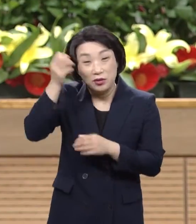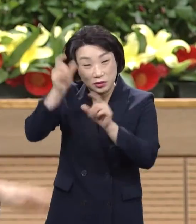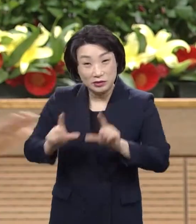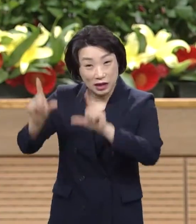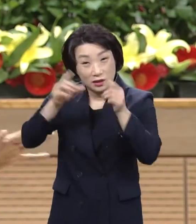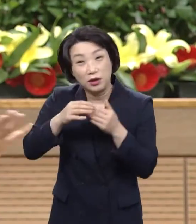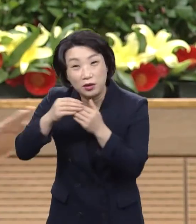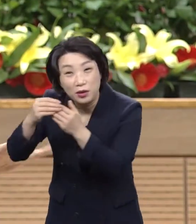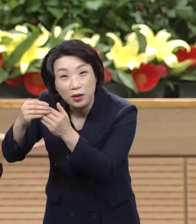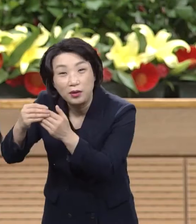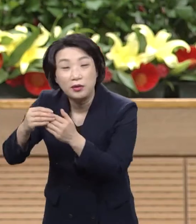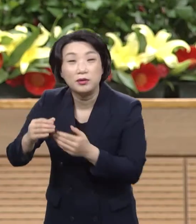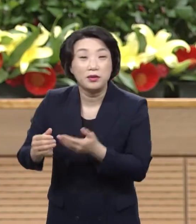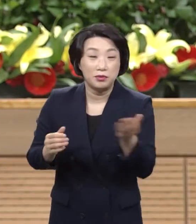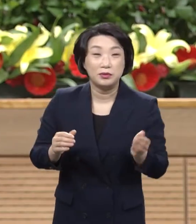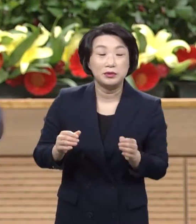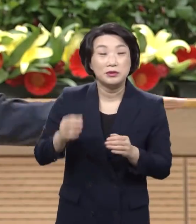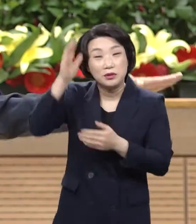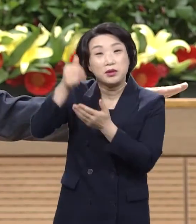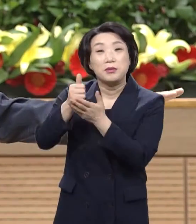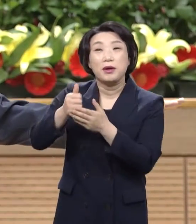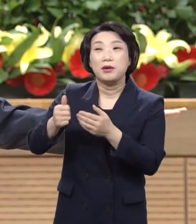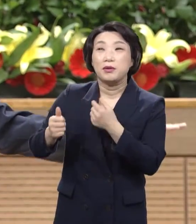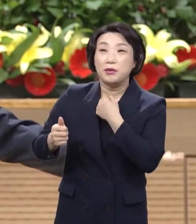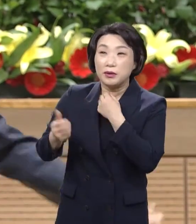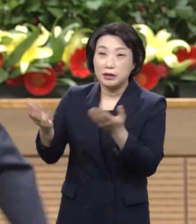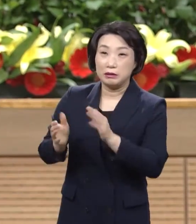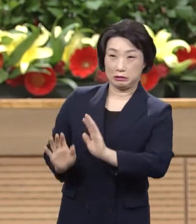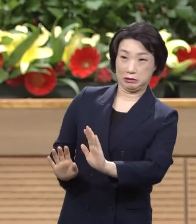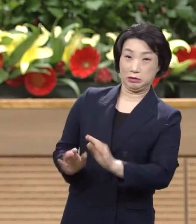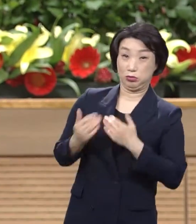살게 하니까 성령의 소욕을 거스려.